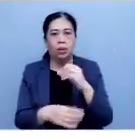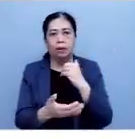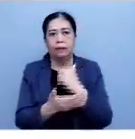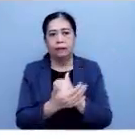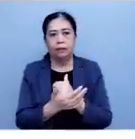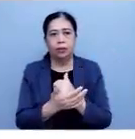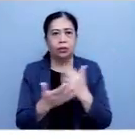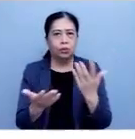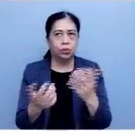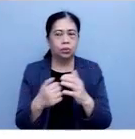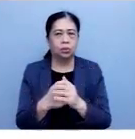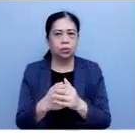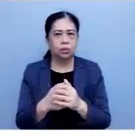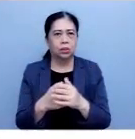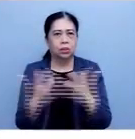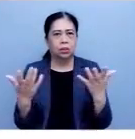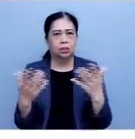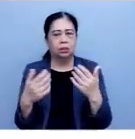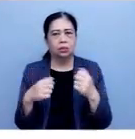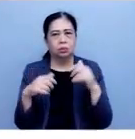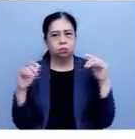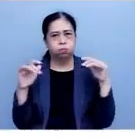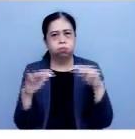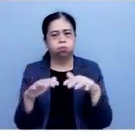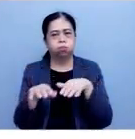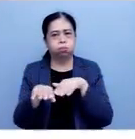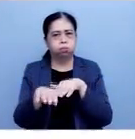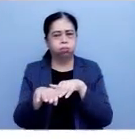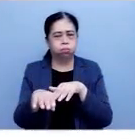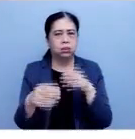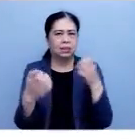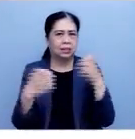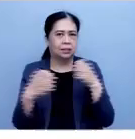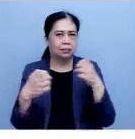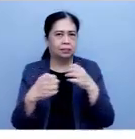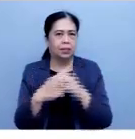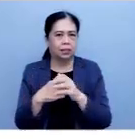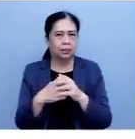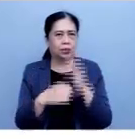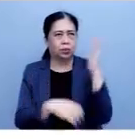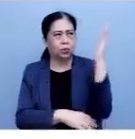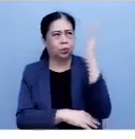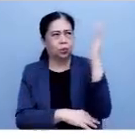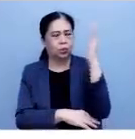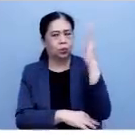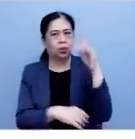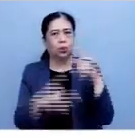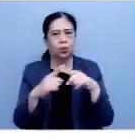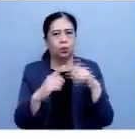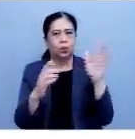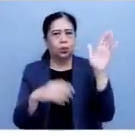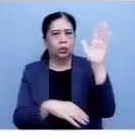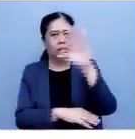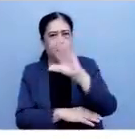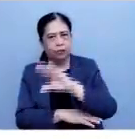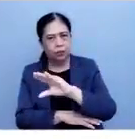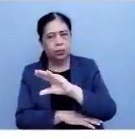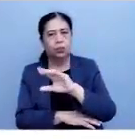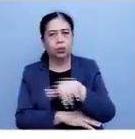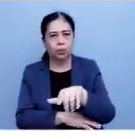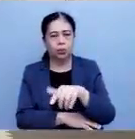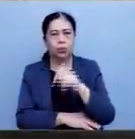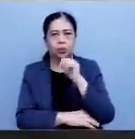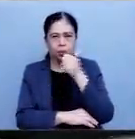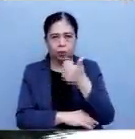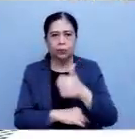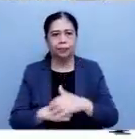yung congestion na ina-anticipate natin ng mga noon time hanggang late afternoon ng